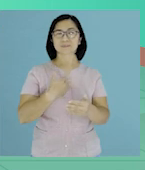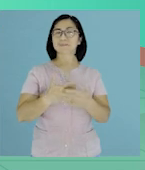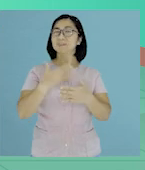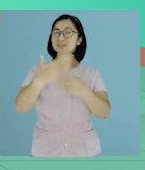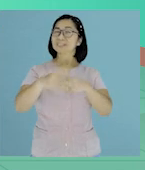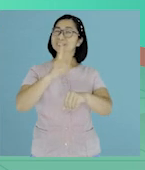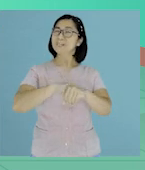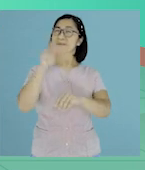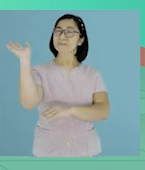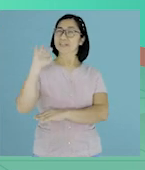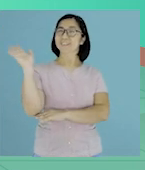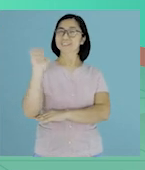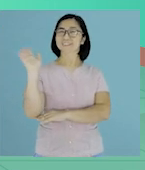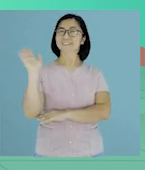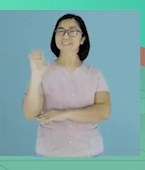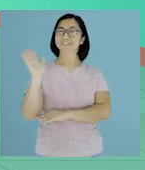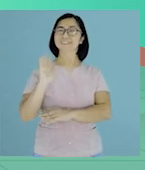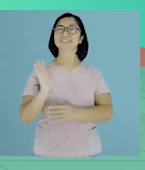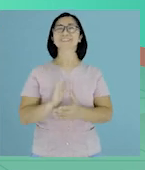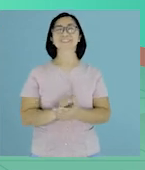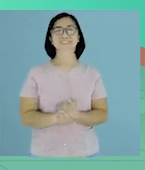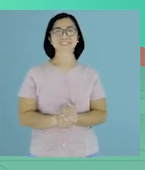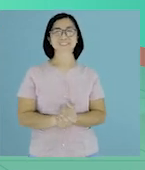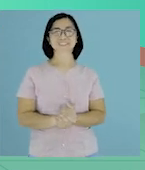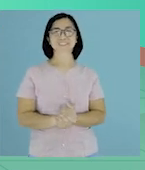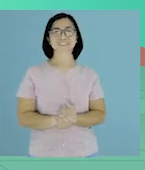muli, paalam!